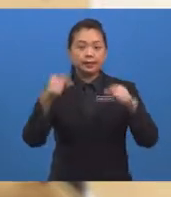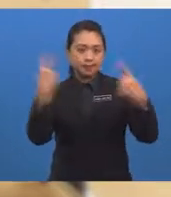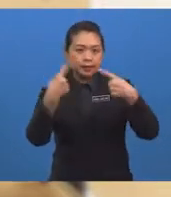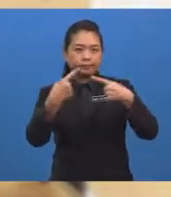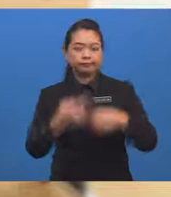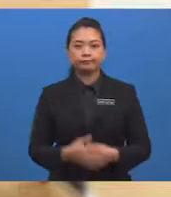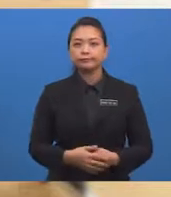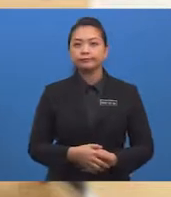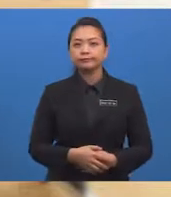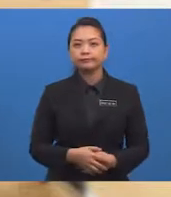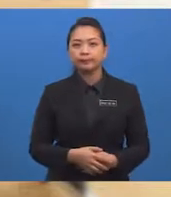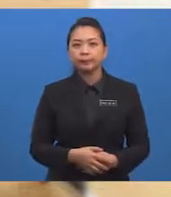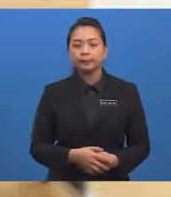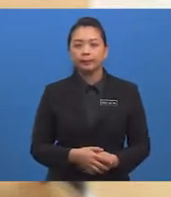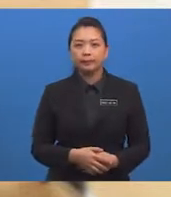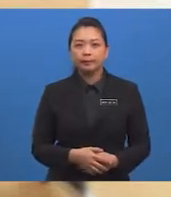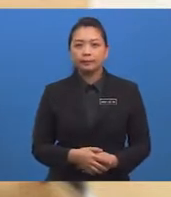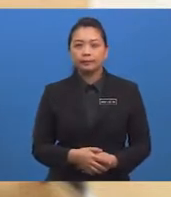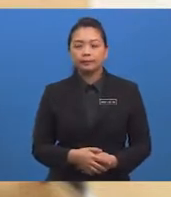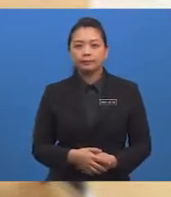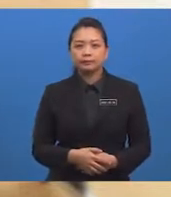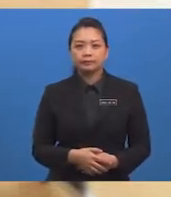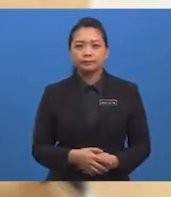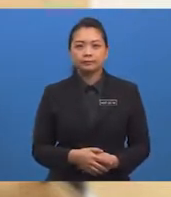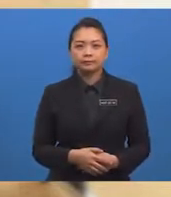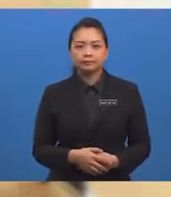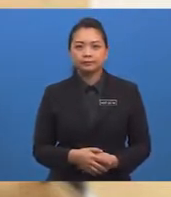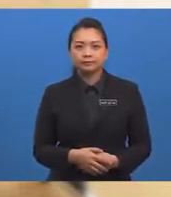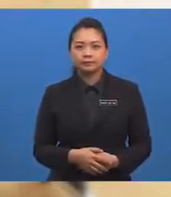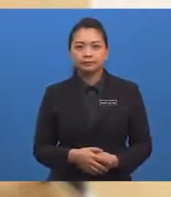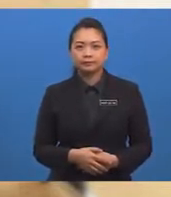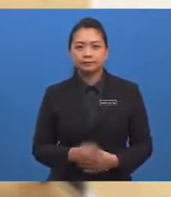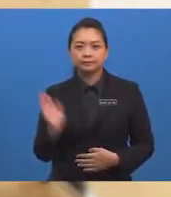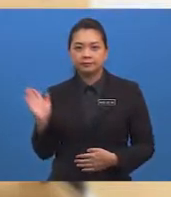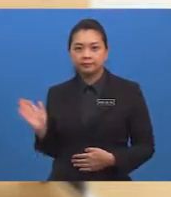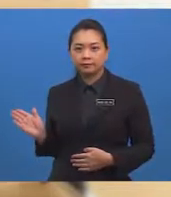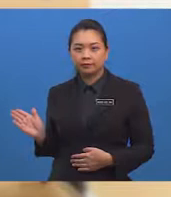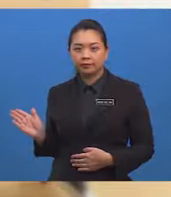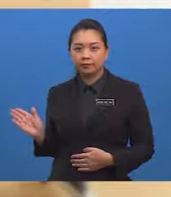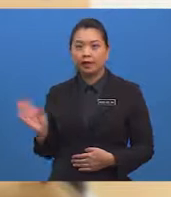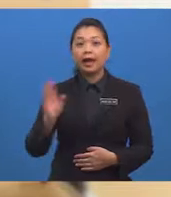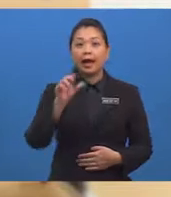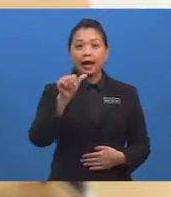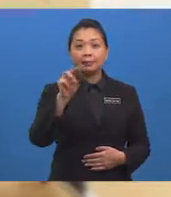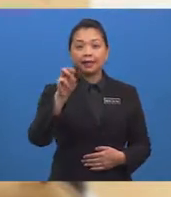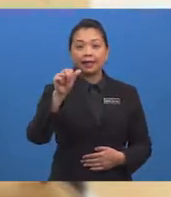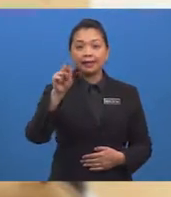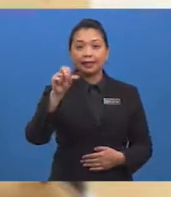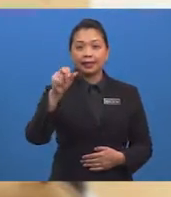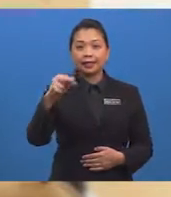Dan prinsip tadbir urus baik yang terakhir adalah pengamanahan dan pengawasan.